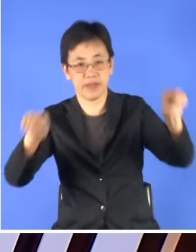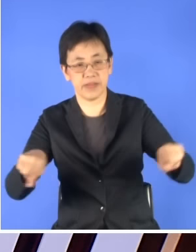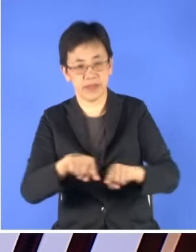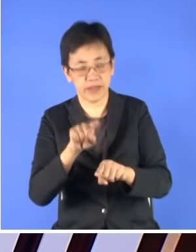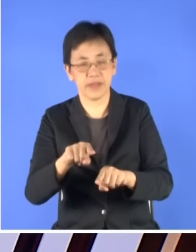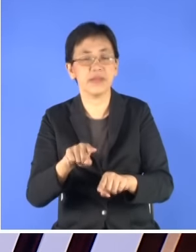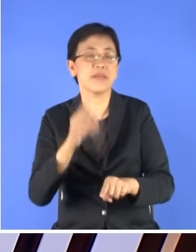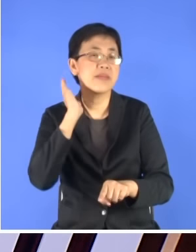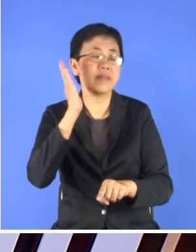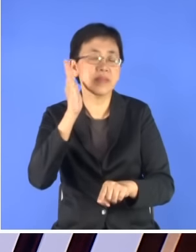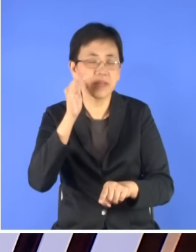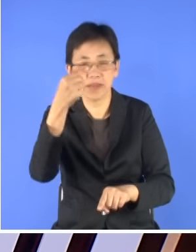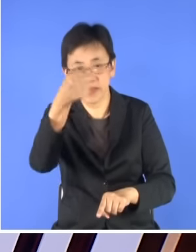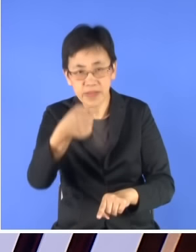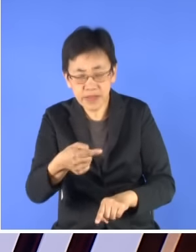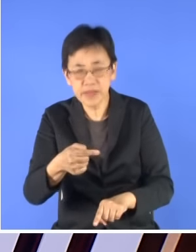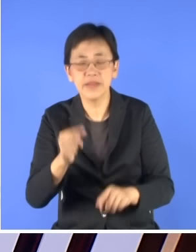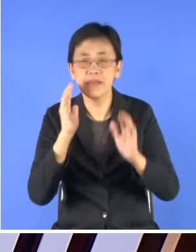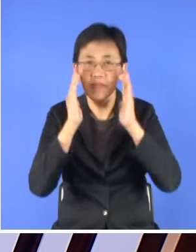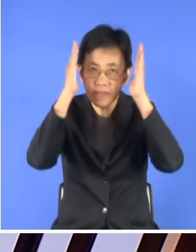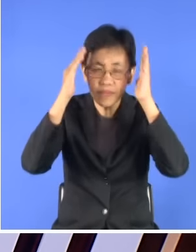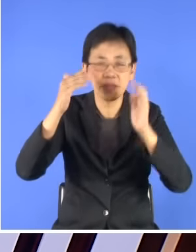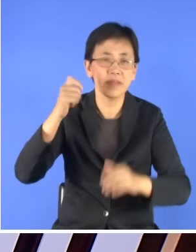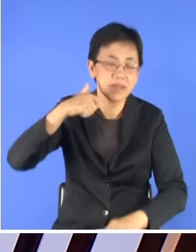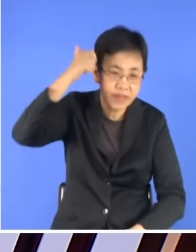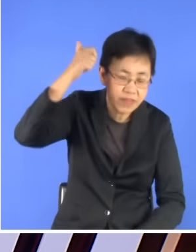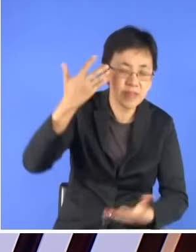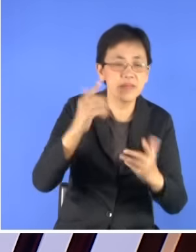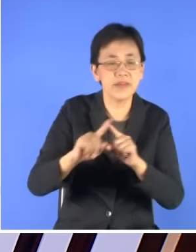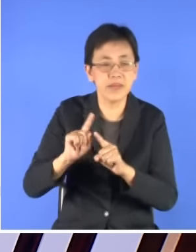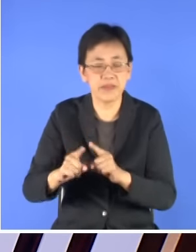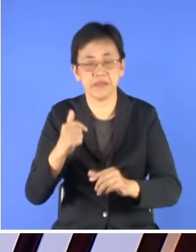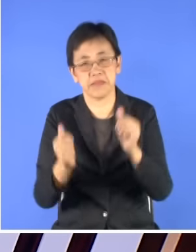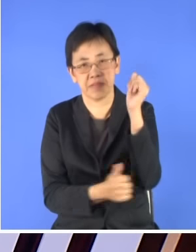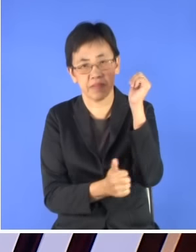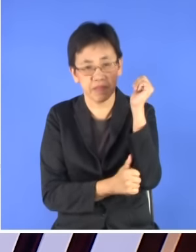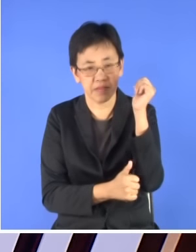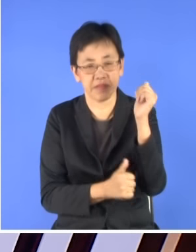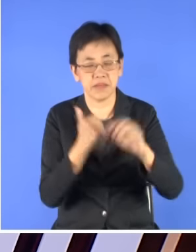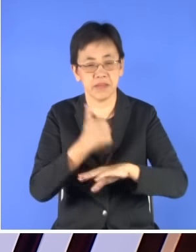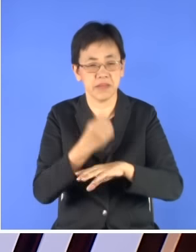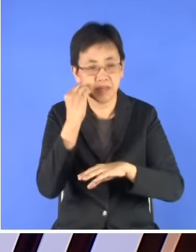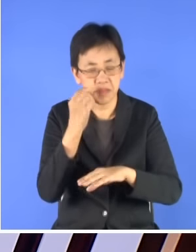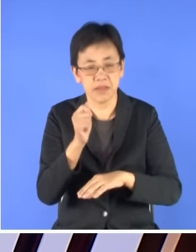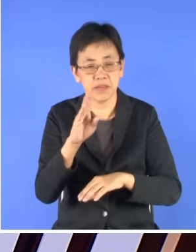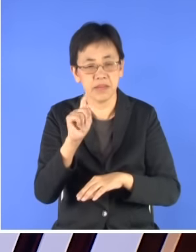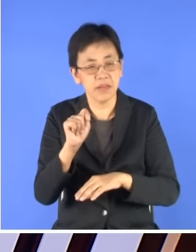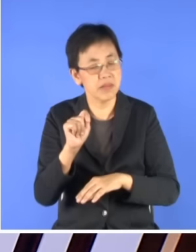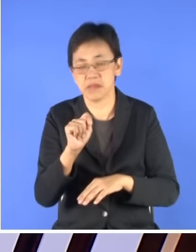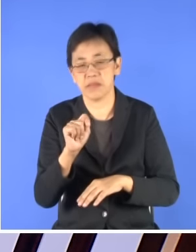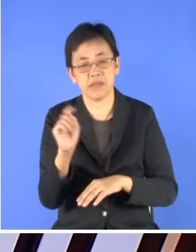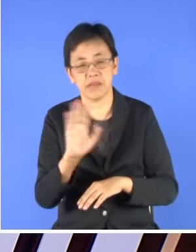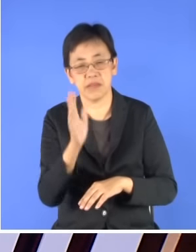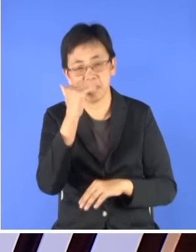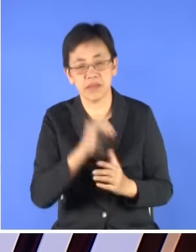จะเป็นแบบนี ้ครับ คนที่เป็นกำนันผู้ใหญ่บ้านอบต.ไม่มีสิทธิ์ที่จะไปตัดเพราะเขาไม่ตัดให้ ทำไมอ่ะ